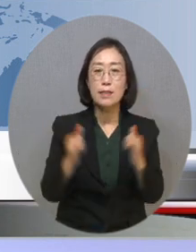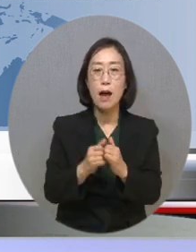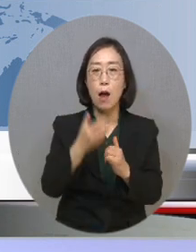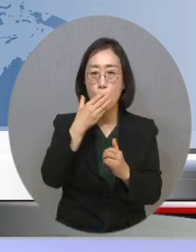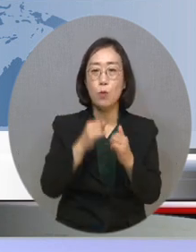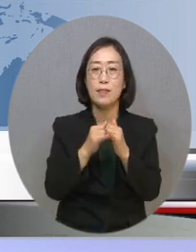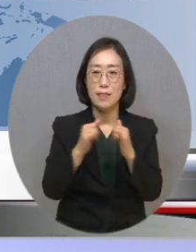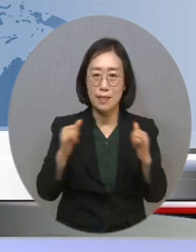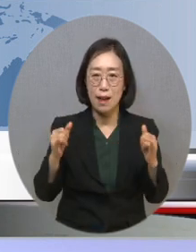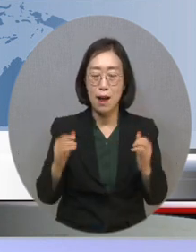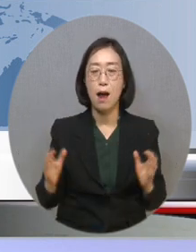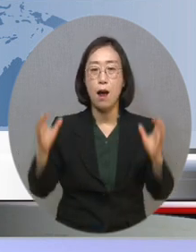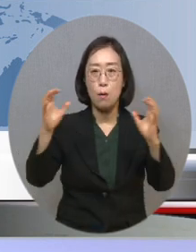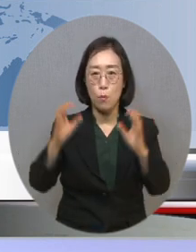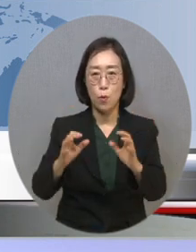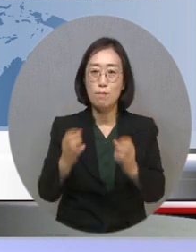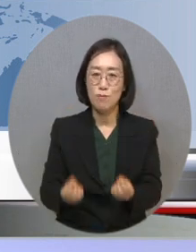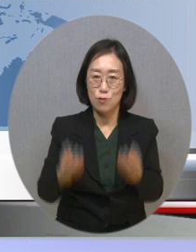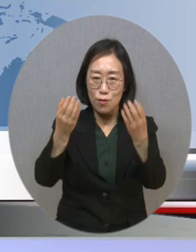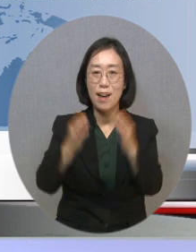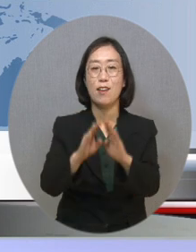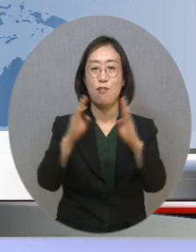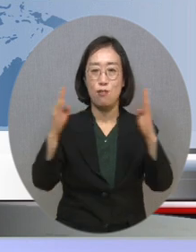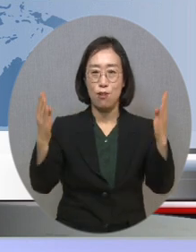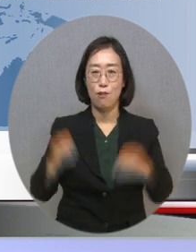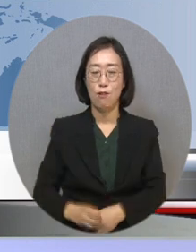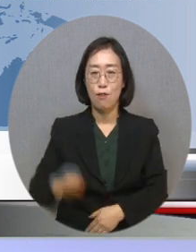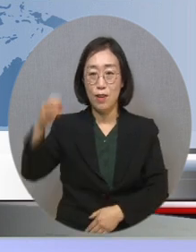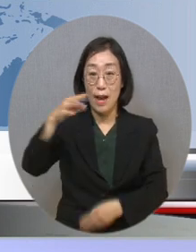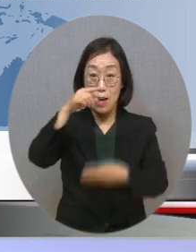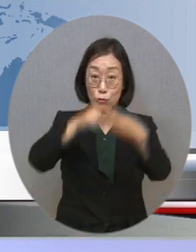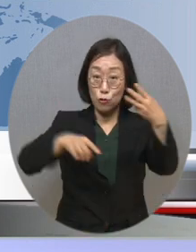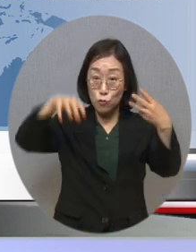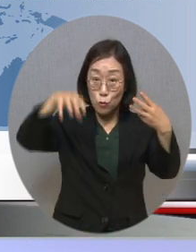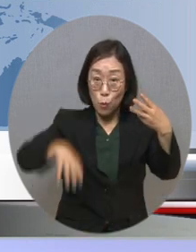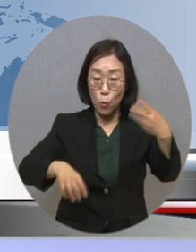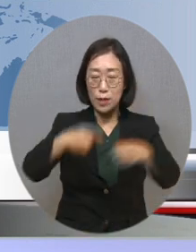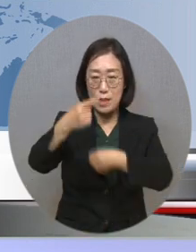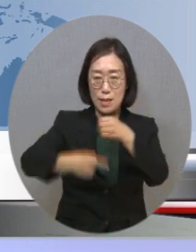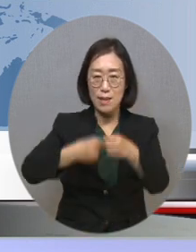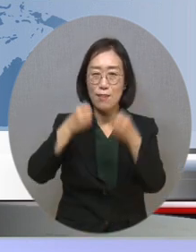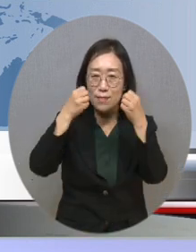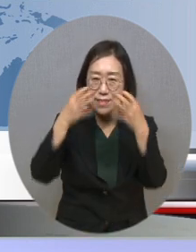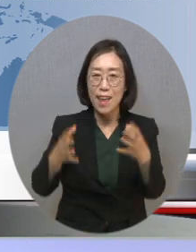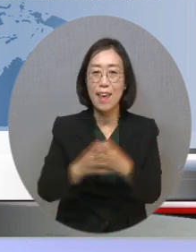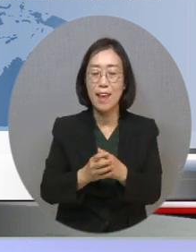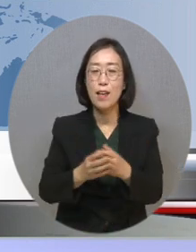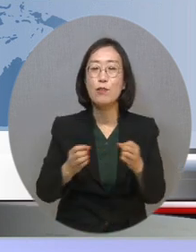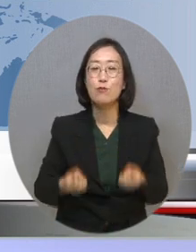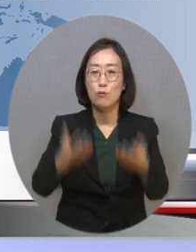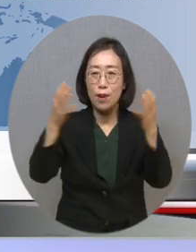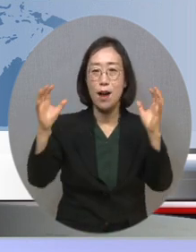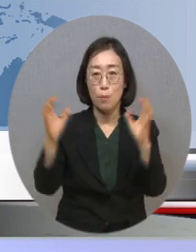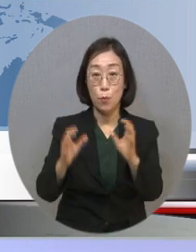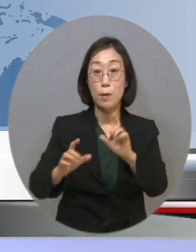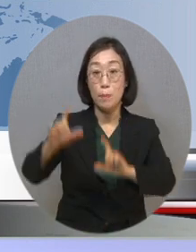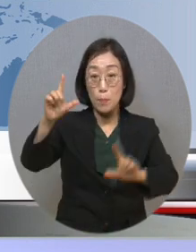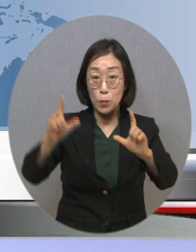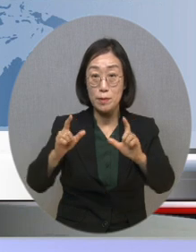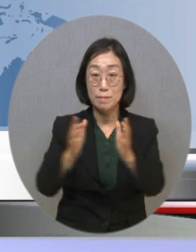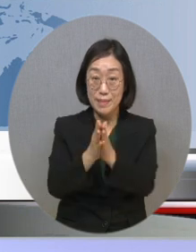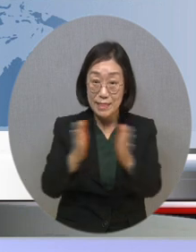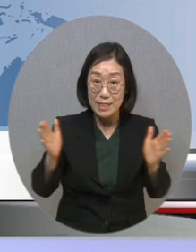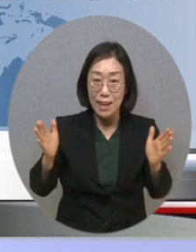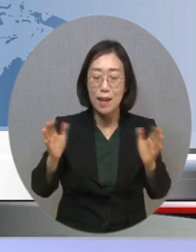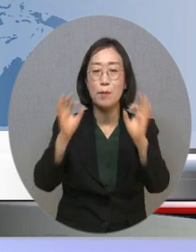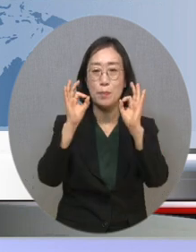함께하는 자리가 마련됐습니다 경기도 양주시에서 신년 할해 회가 진행되는데요 들의 힘찬 시작에